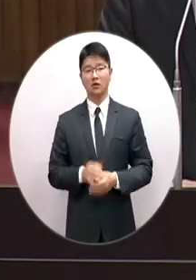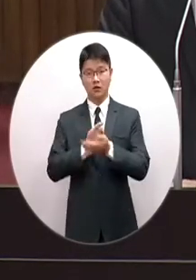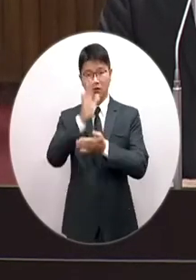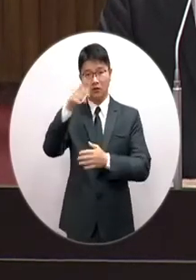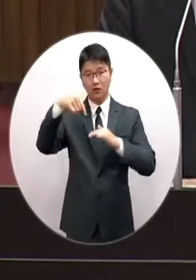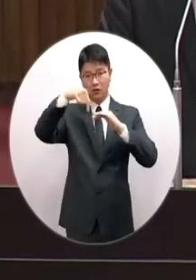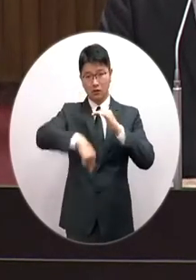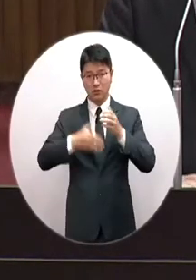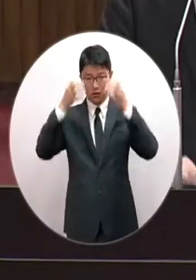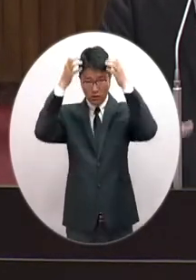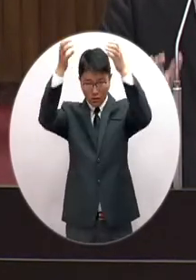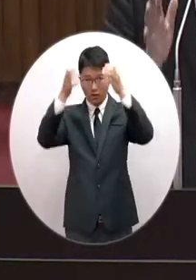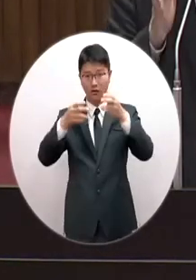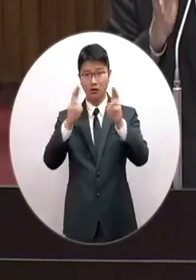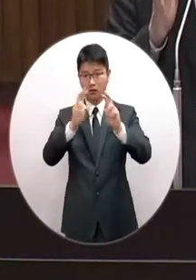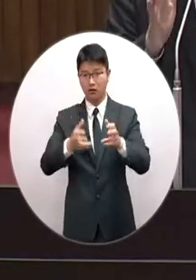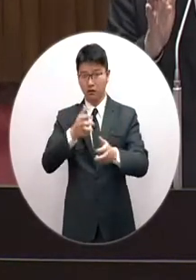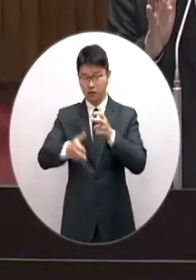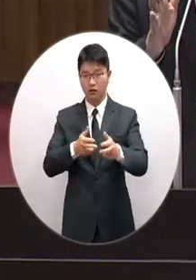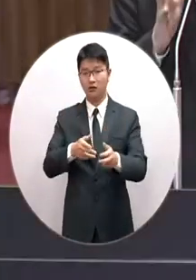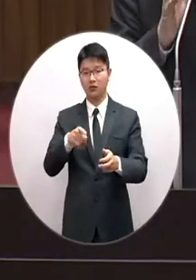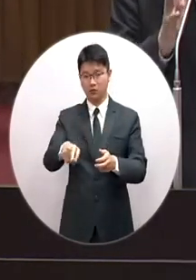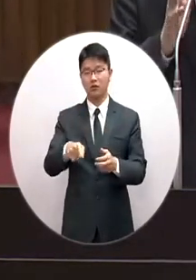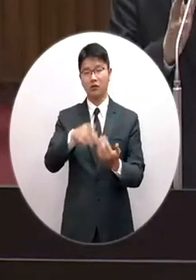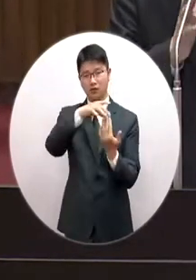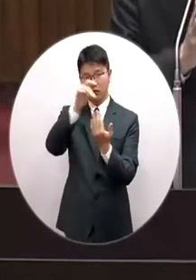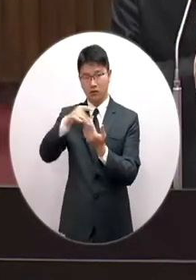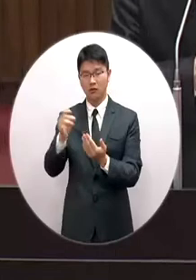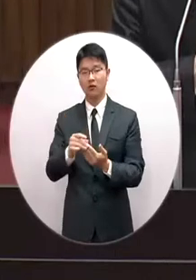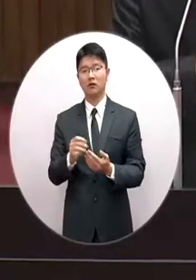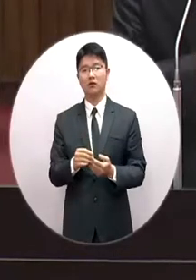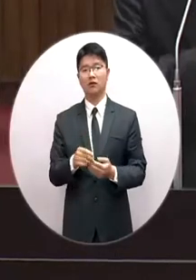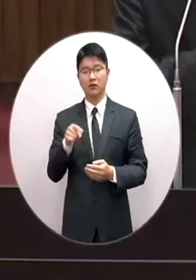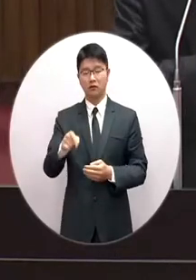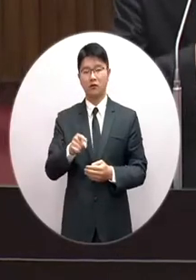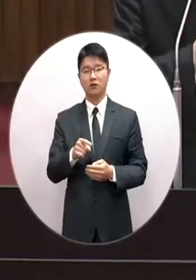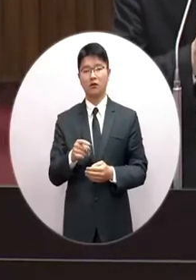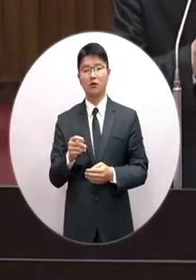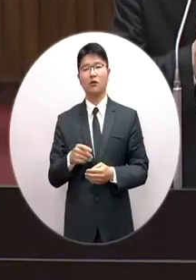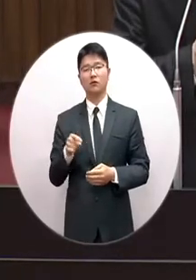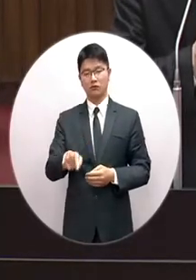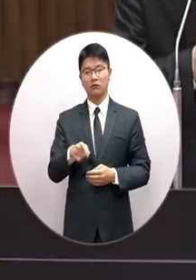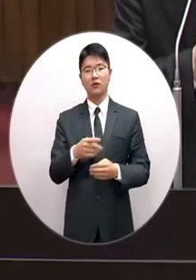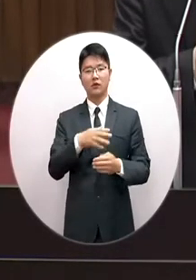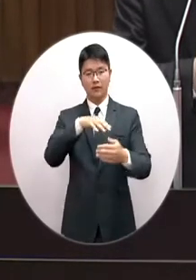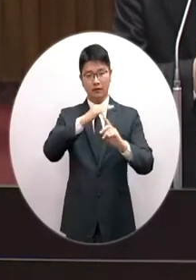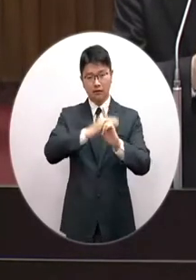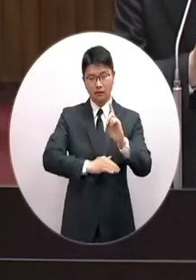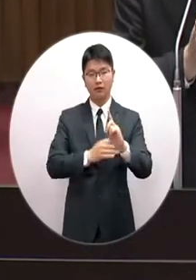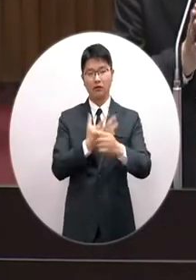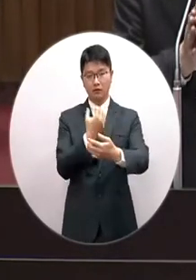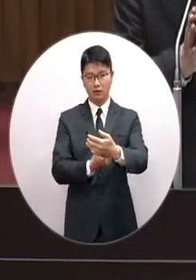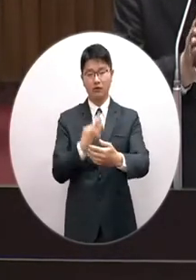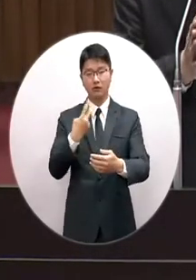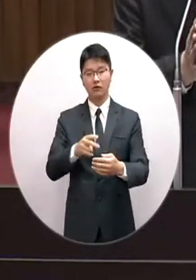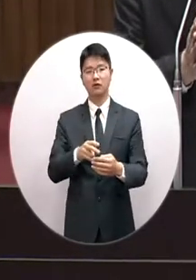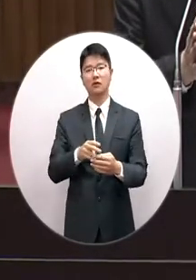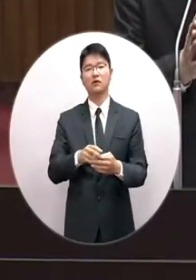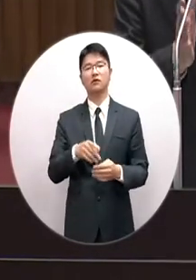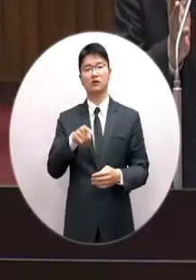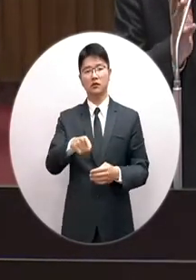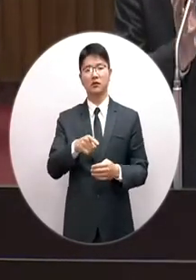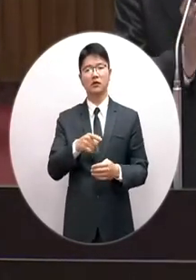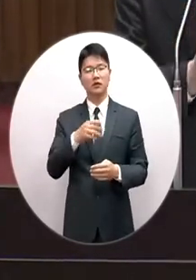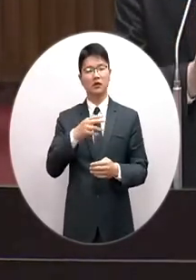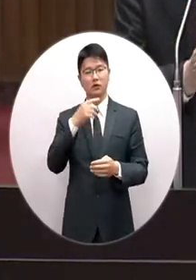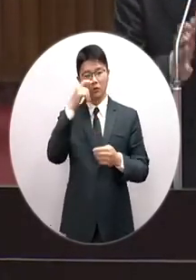发电厂的建制会选用高效能、低硫、低汞还有低氮的